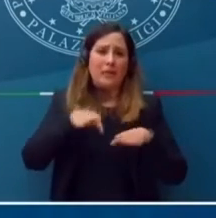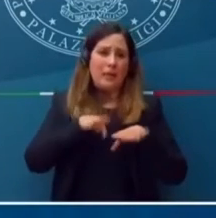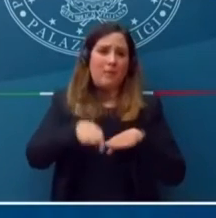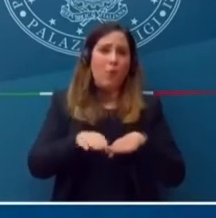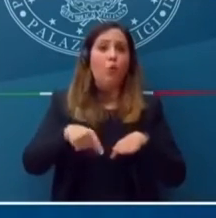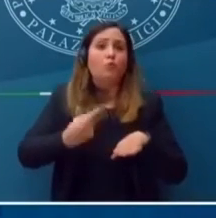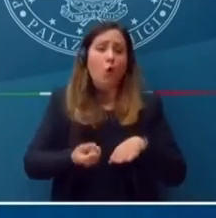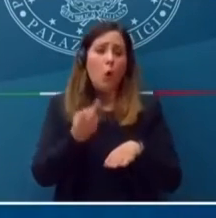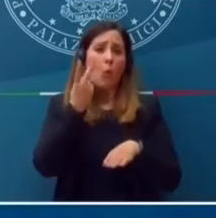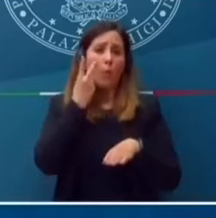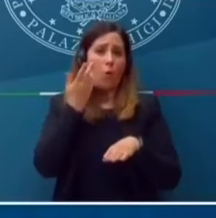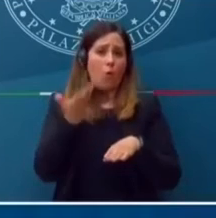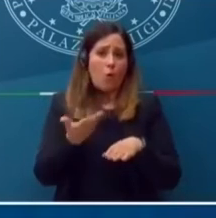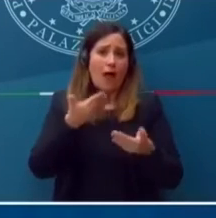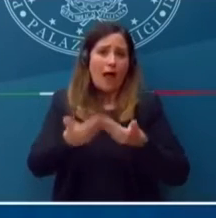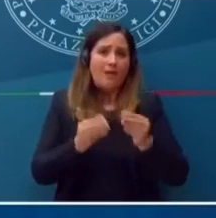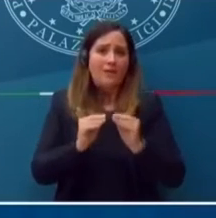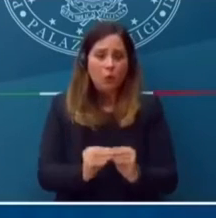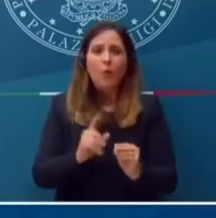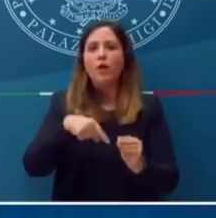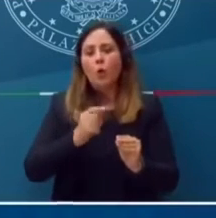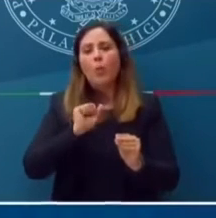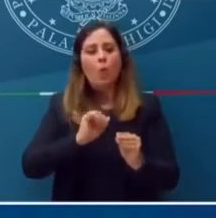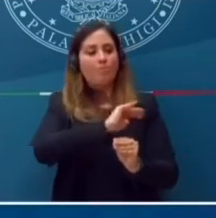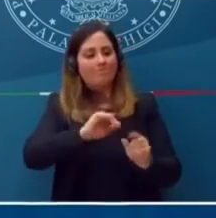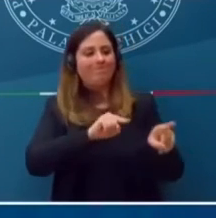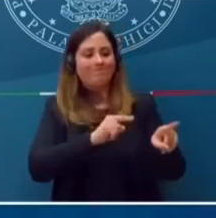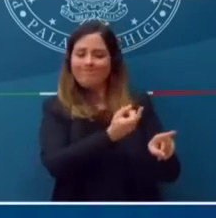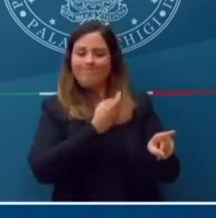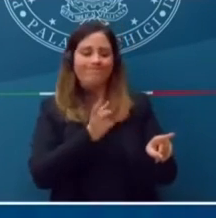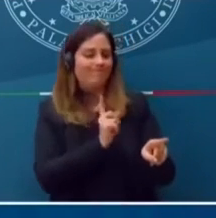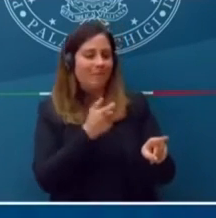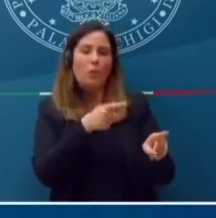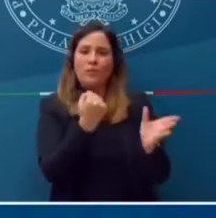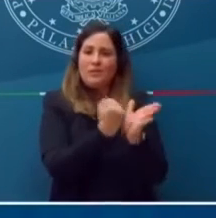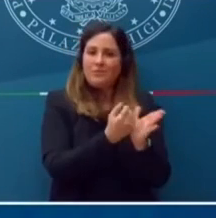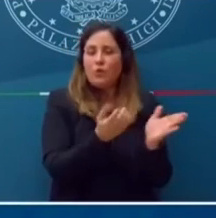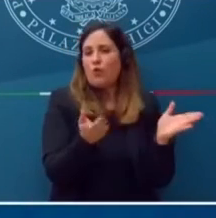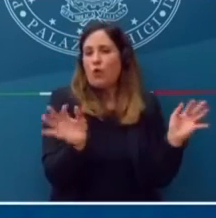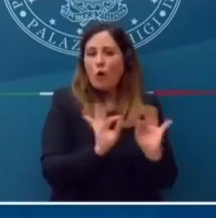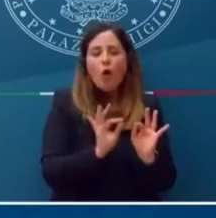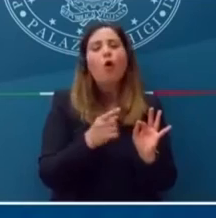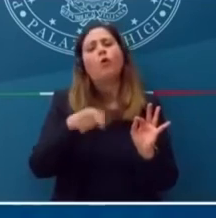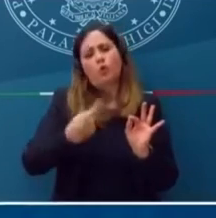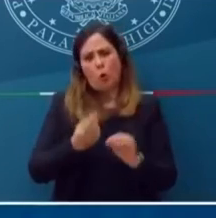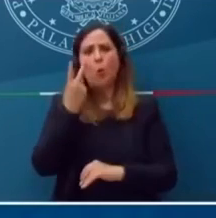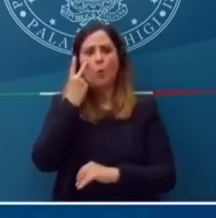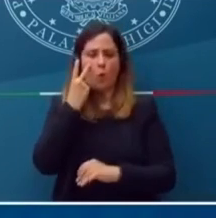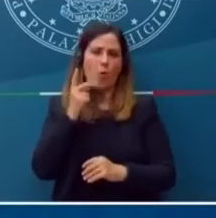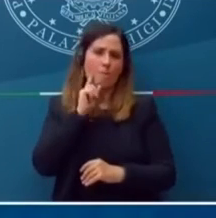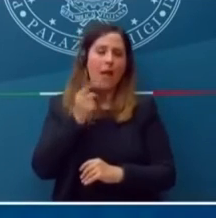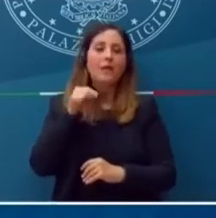preoccuperemo anche di non discriminare quelli che non l'hanno fatto, eccetera. Ci sono tantissimi punti che vanno affrontati con serietà. L'altra